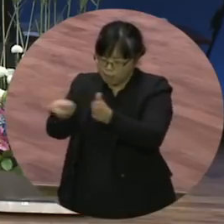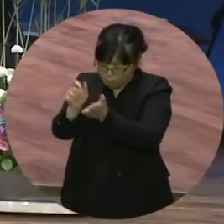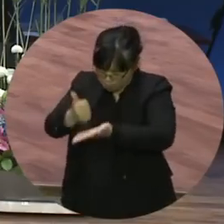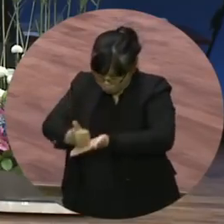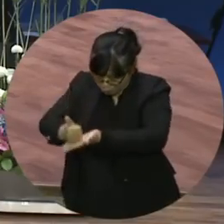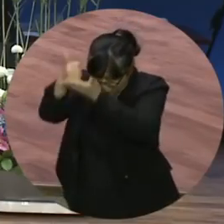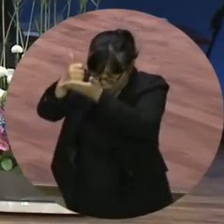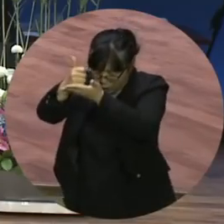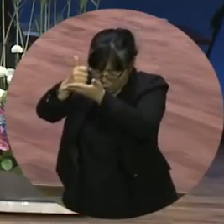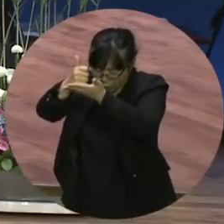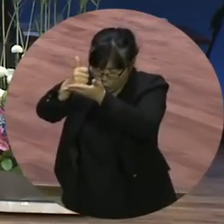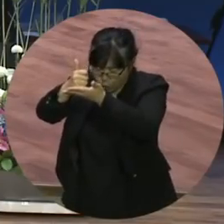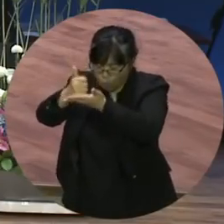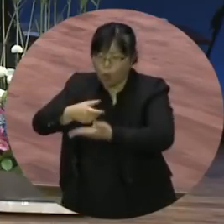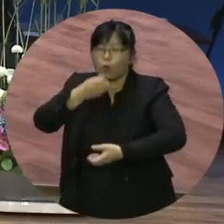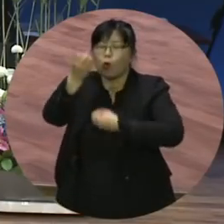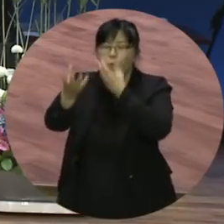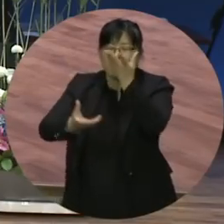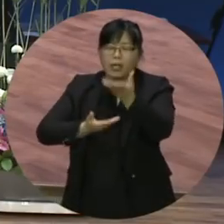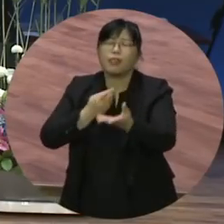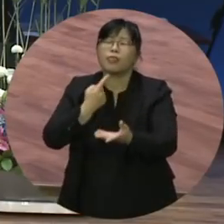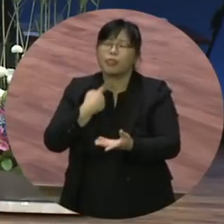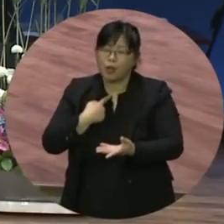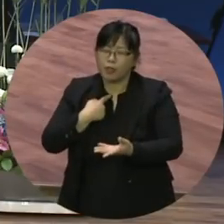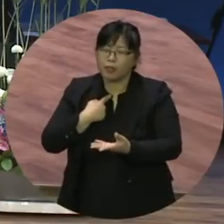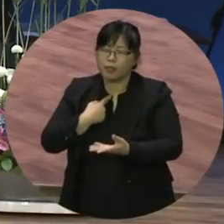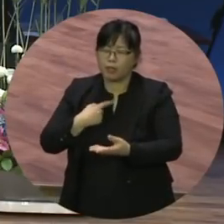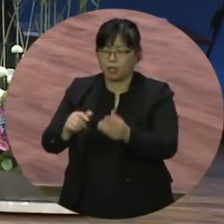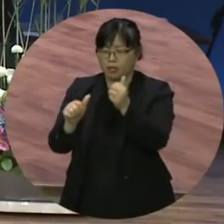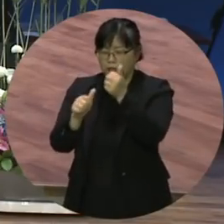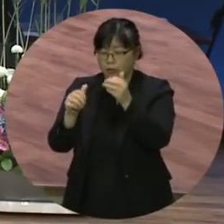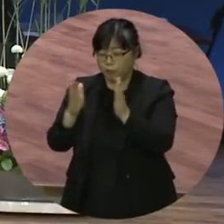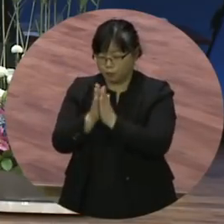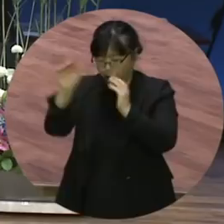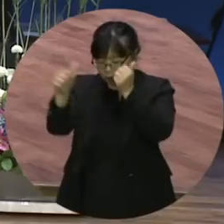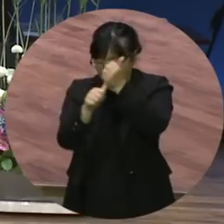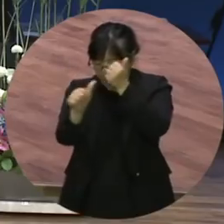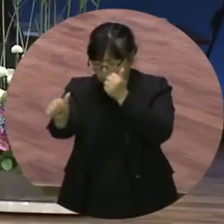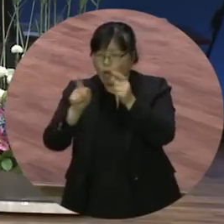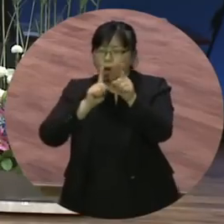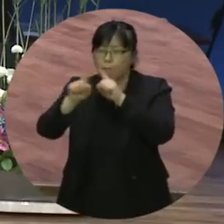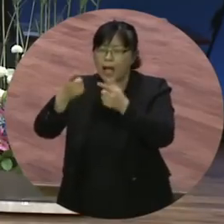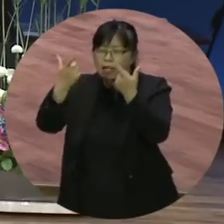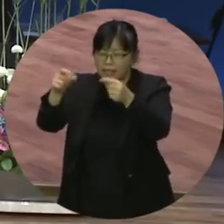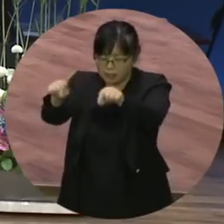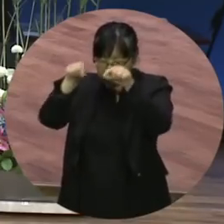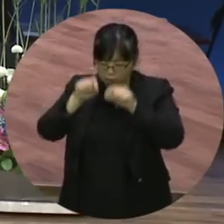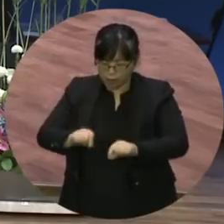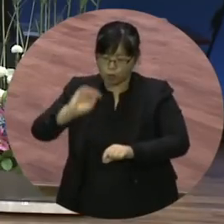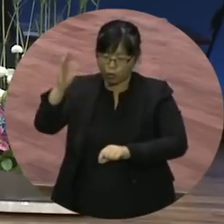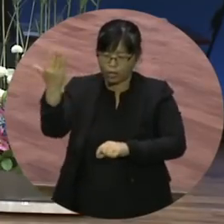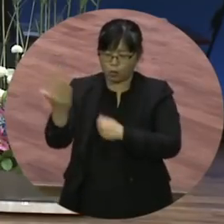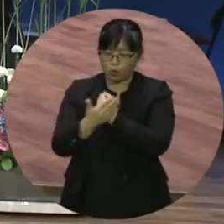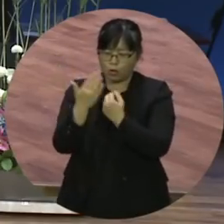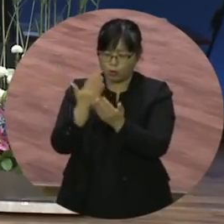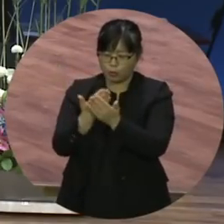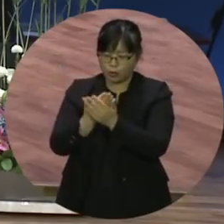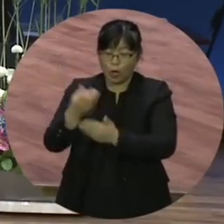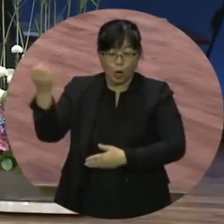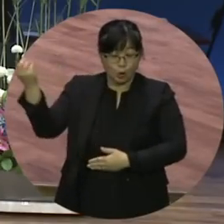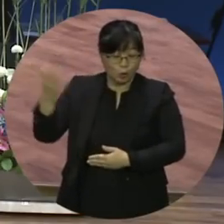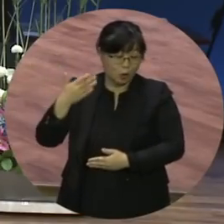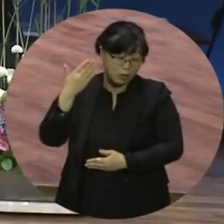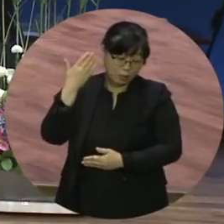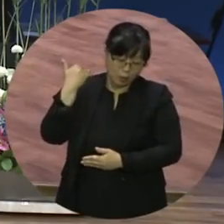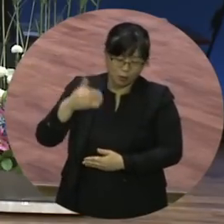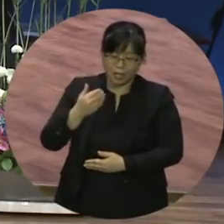되게 하여 주시옵소서. 하나님의 은혜 가운데 예원 효잔치를 하게 하시고 많은 지역 어르신들이 복음을 듣고 생명을 얻게